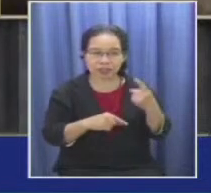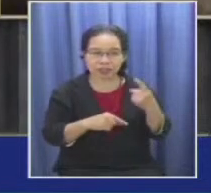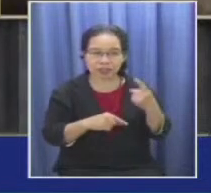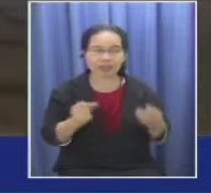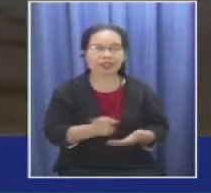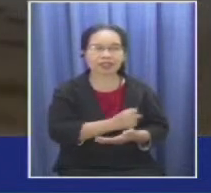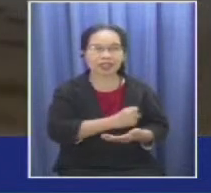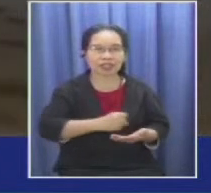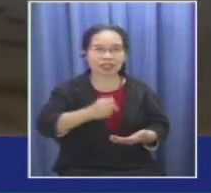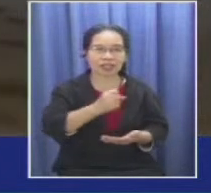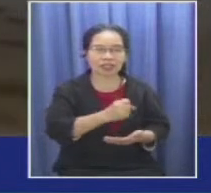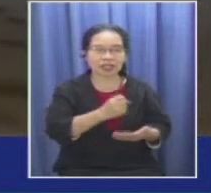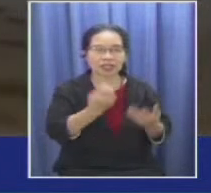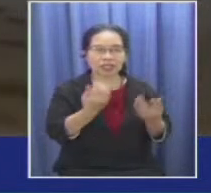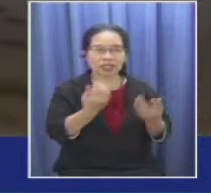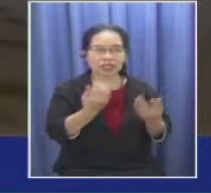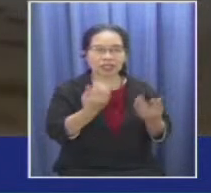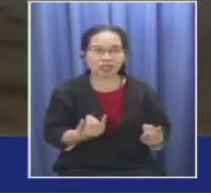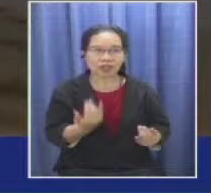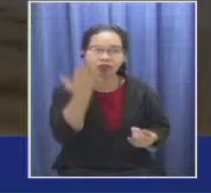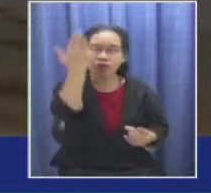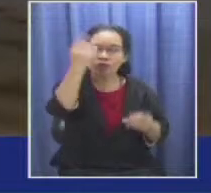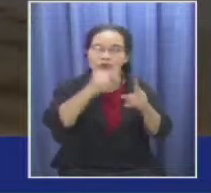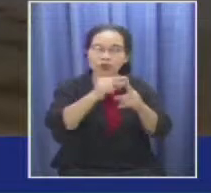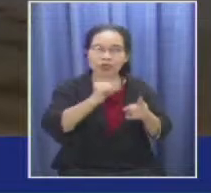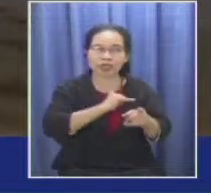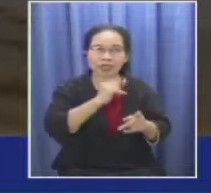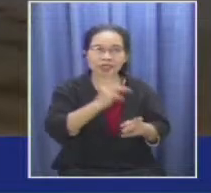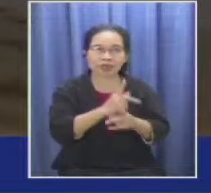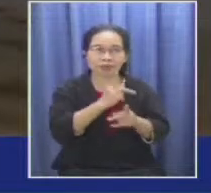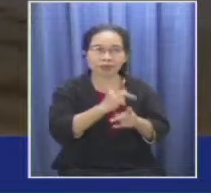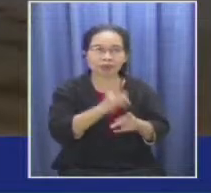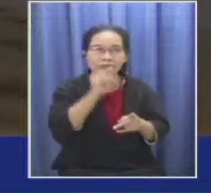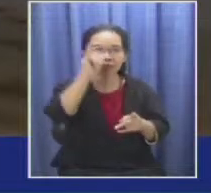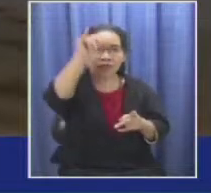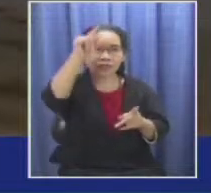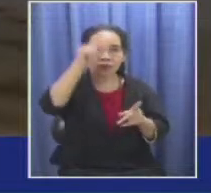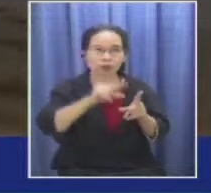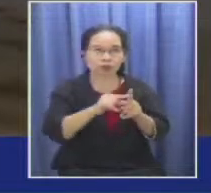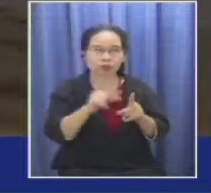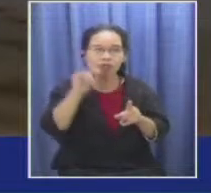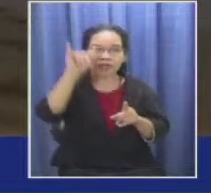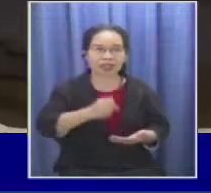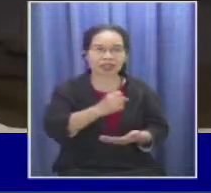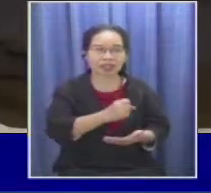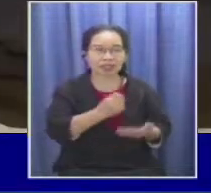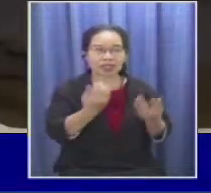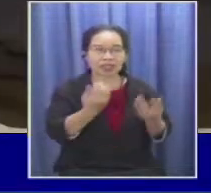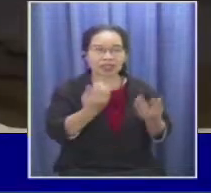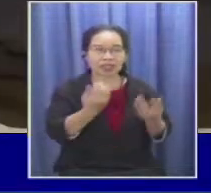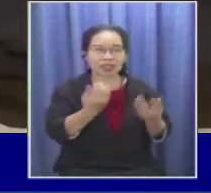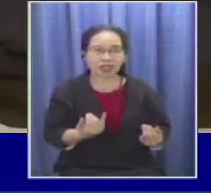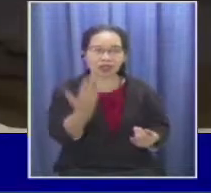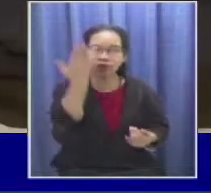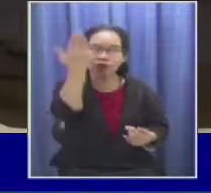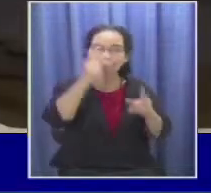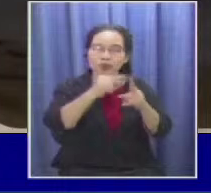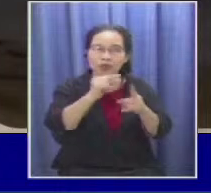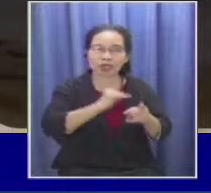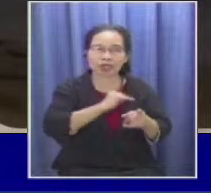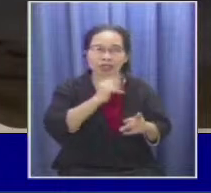Nyankopon asem na bete yakoma ne mo san na ye no okwan be nso mama yenken kan enyometi wo